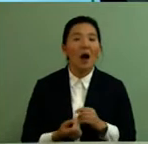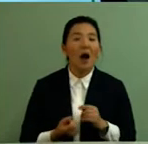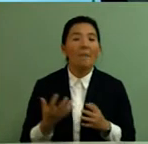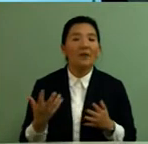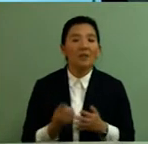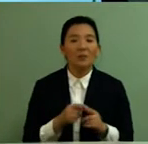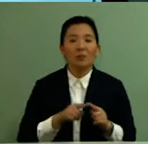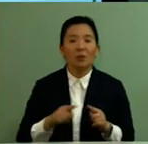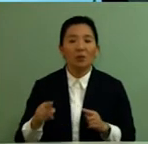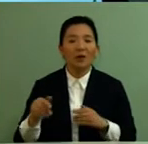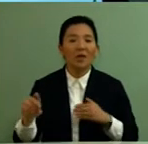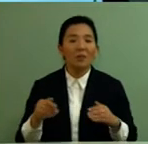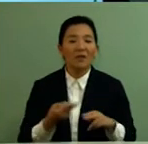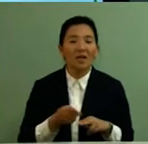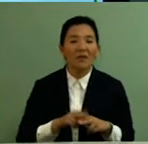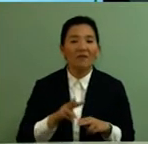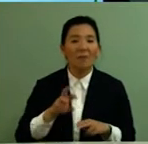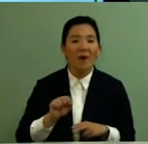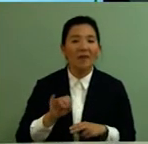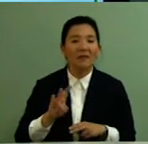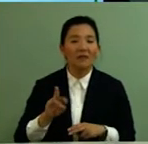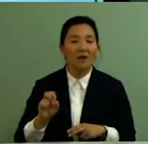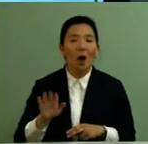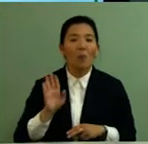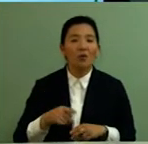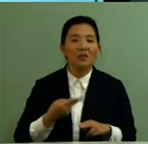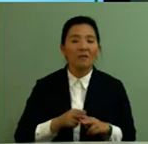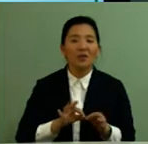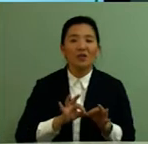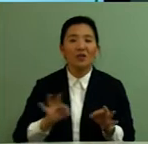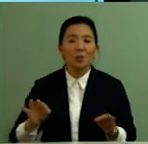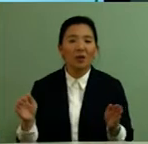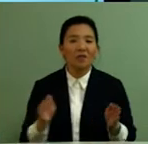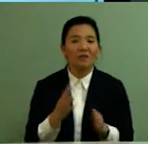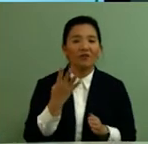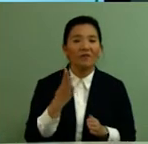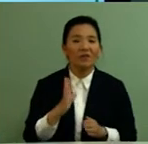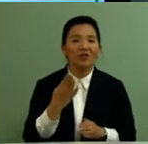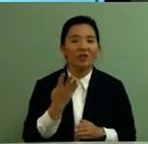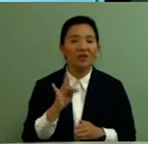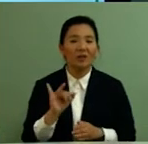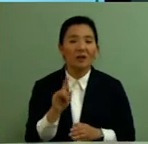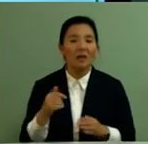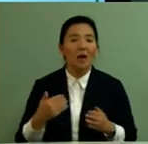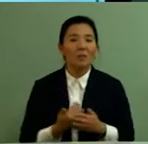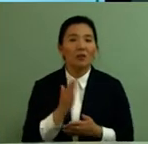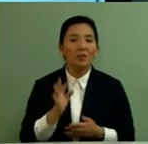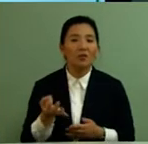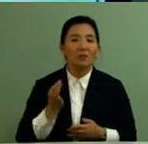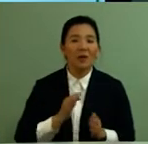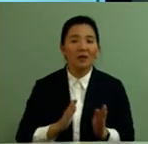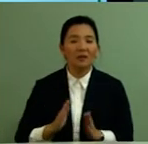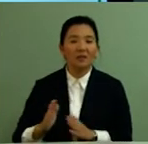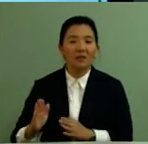Определите период колебаний этого маятника после того, как нить укоротили в 4 раза. Опять-таки будем использовать